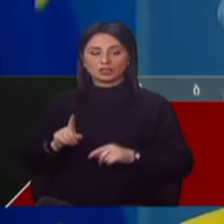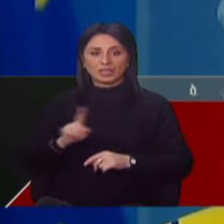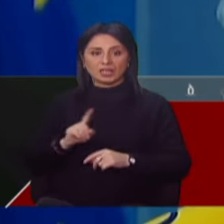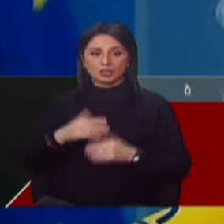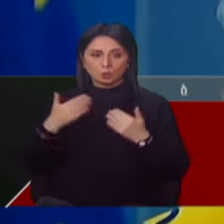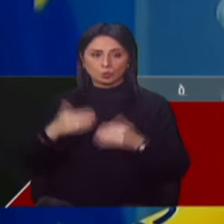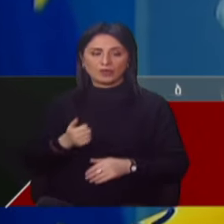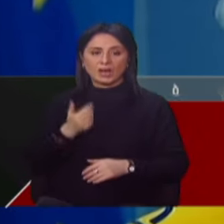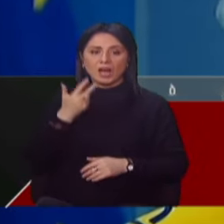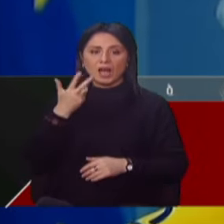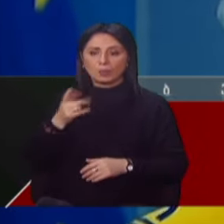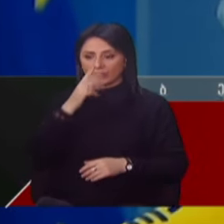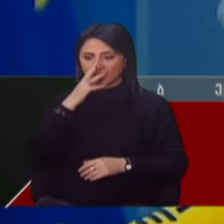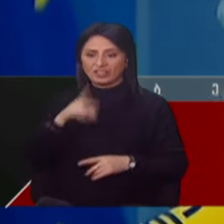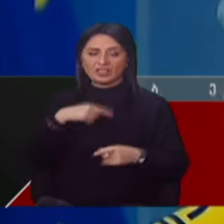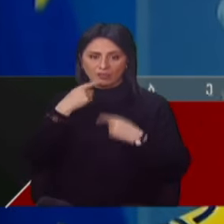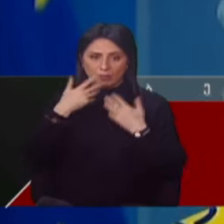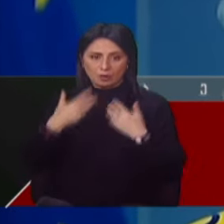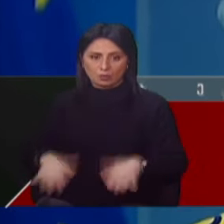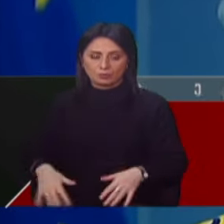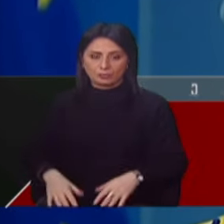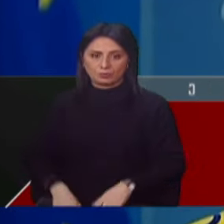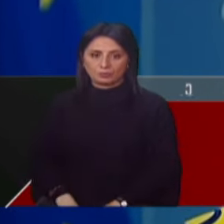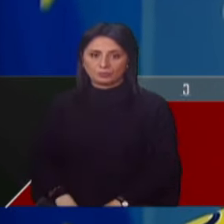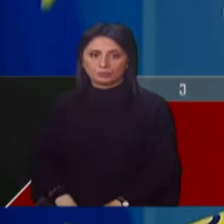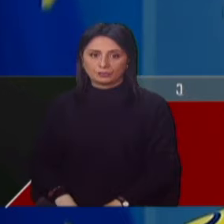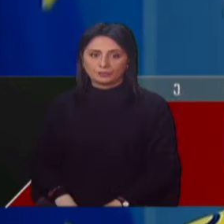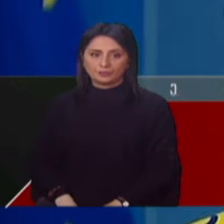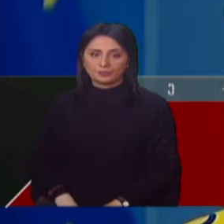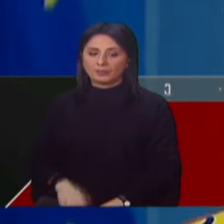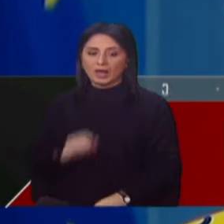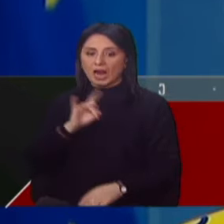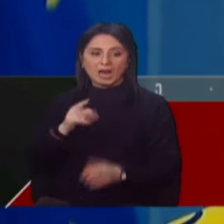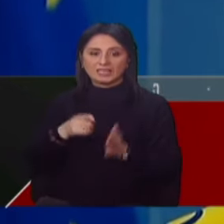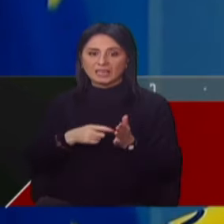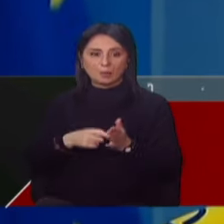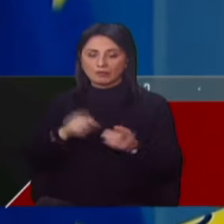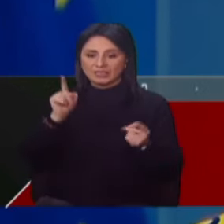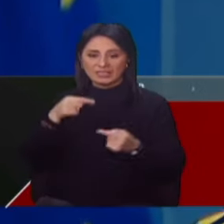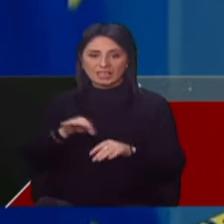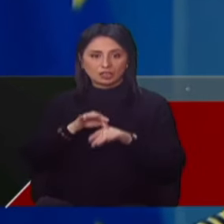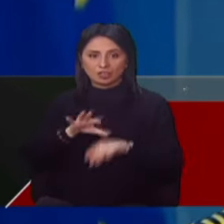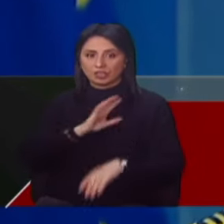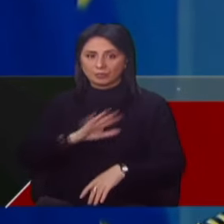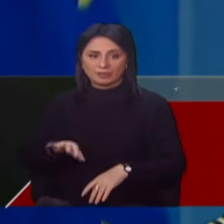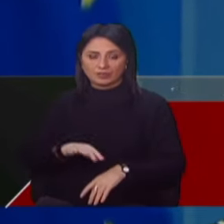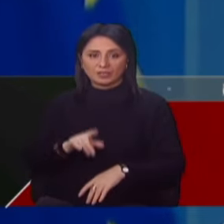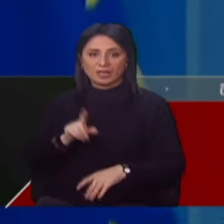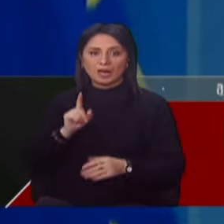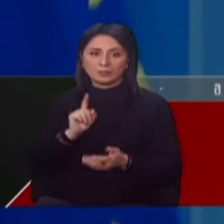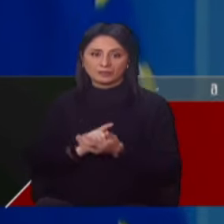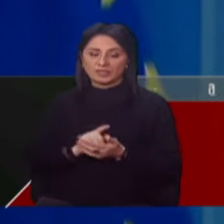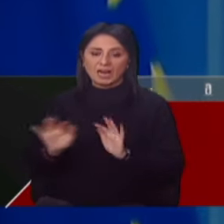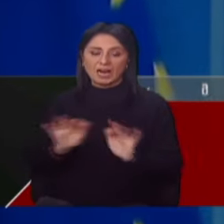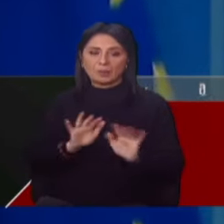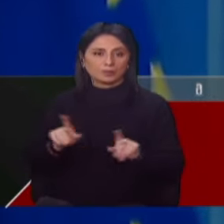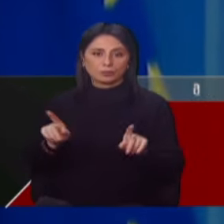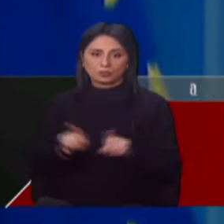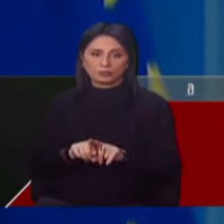რასაც უკვე რამოდენიმე თვეა ვლაპარაკობთ. არც გამოძიება იყო სათანადო ჩატარებული და რასაკვირველია